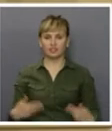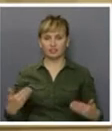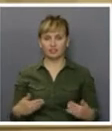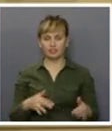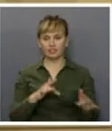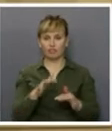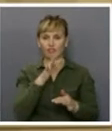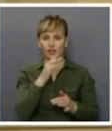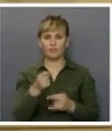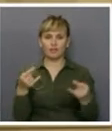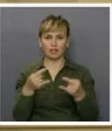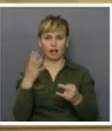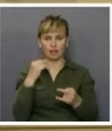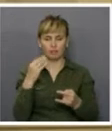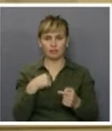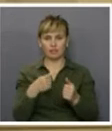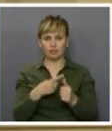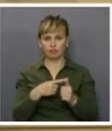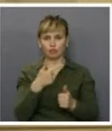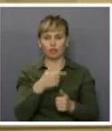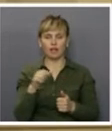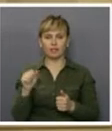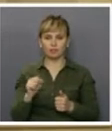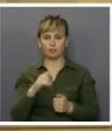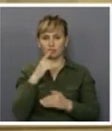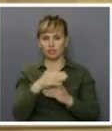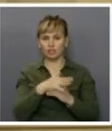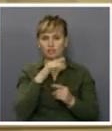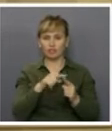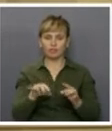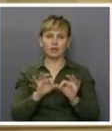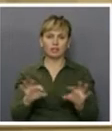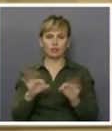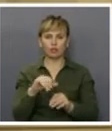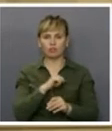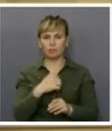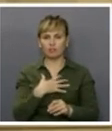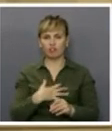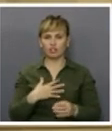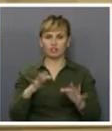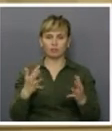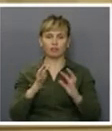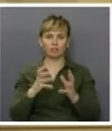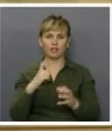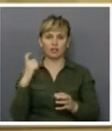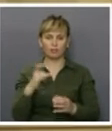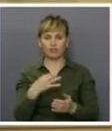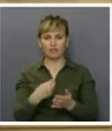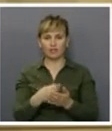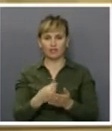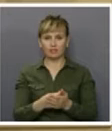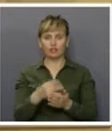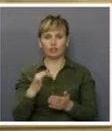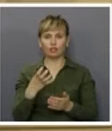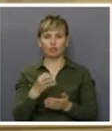Здравствуйте, деловое время на телеканале Алматы. Меня зовут Гаухар Альдибекова. И в ближайшие минуты я расскажу вам о самых важных событиях в мире экономики и финансов. Не